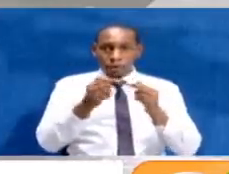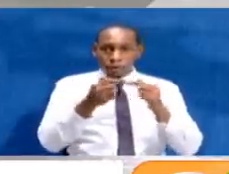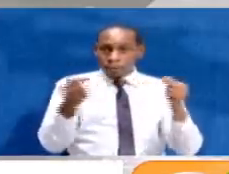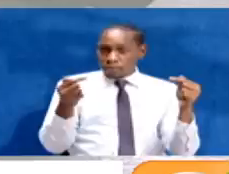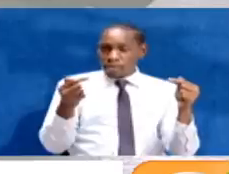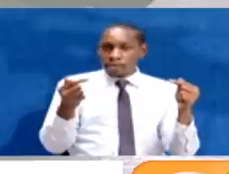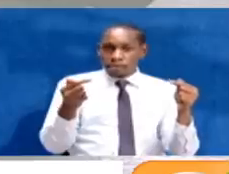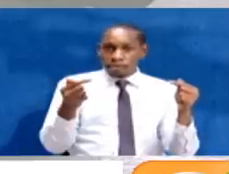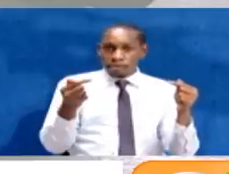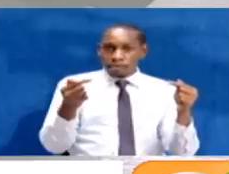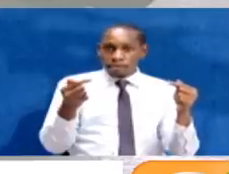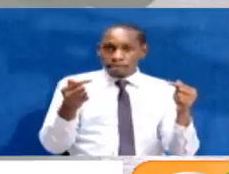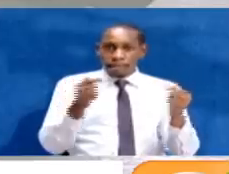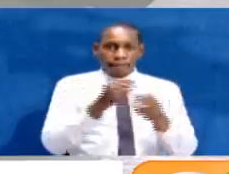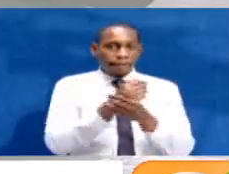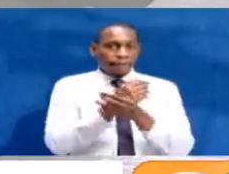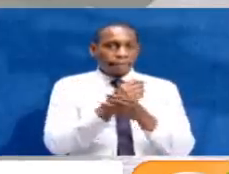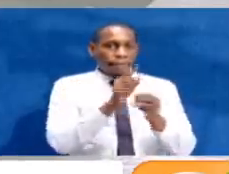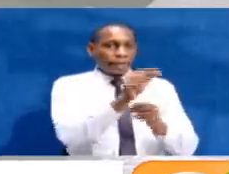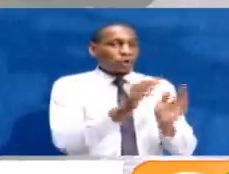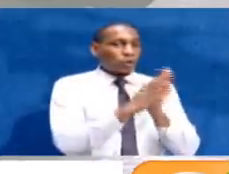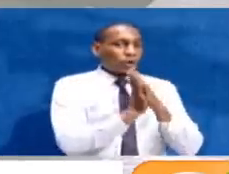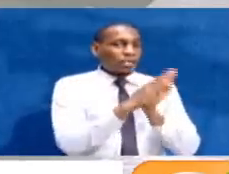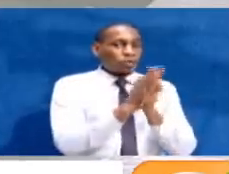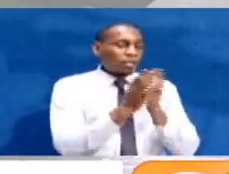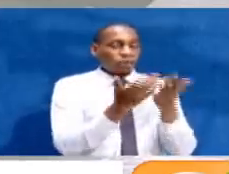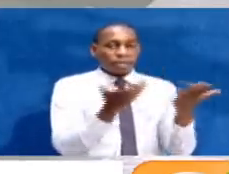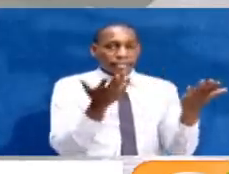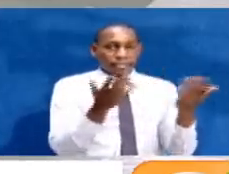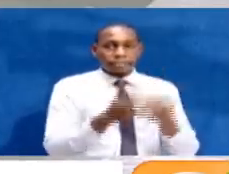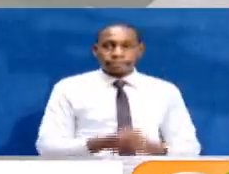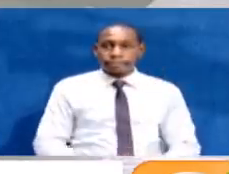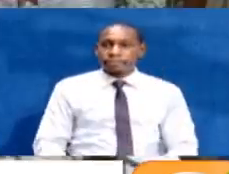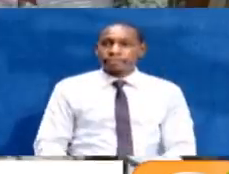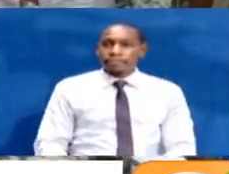to Jamaa Vitenda Wili and those kinds of things.